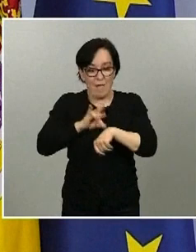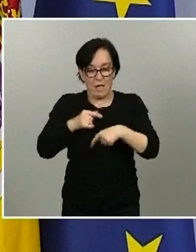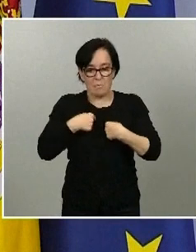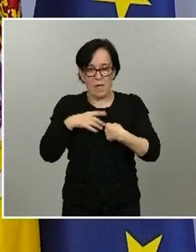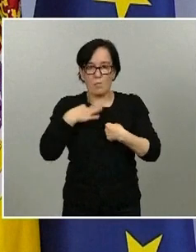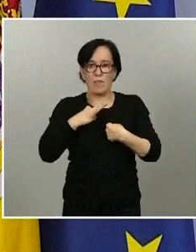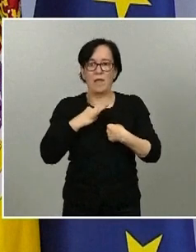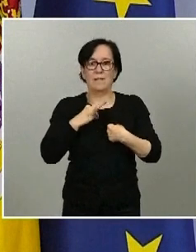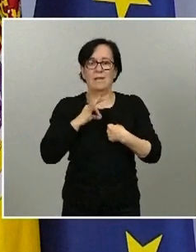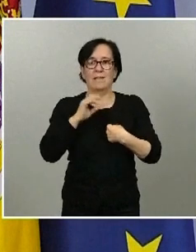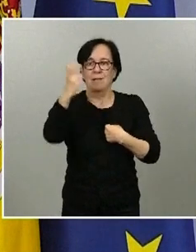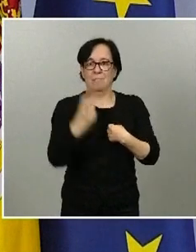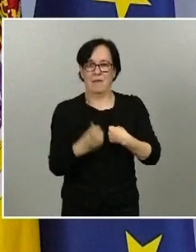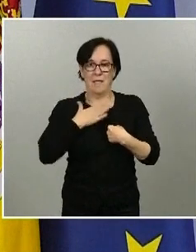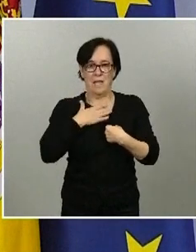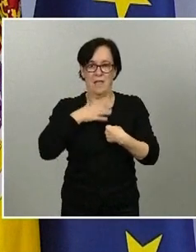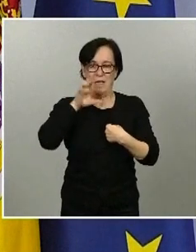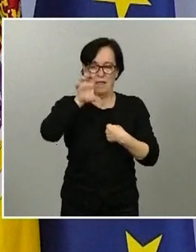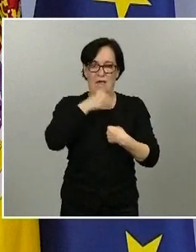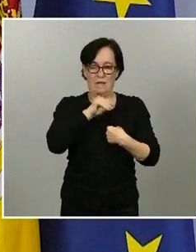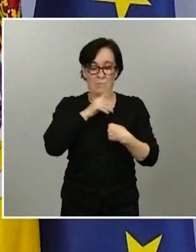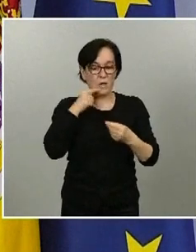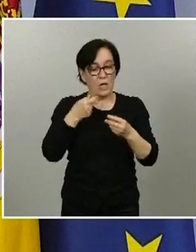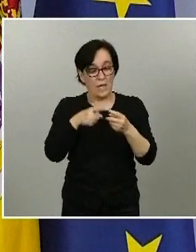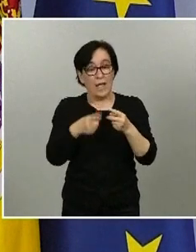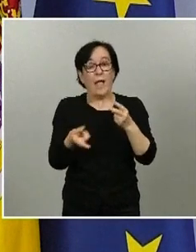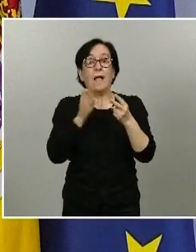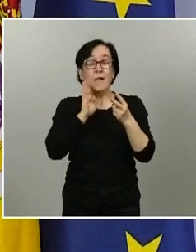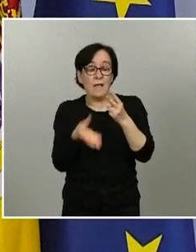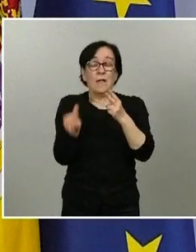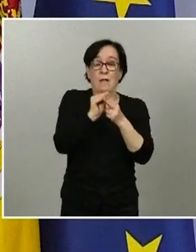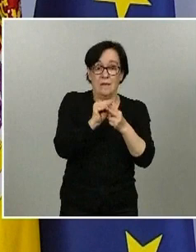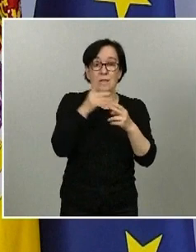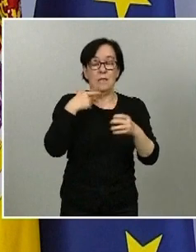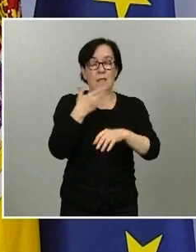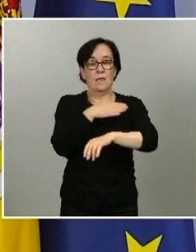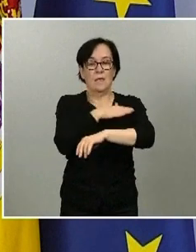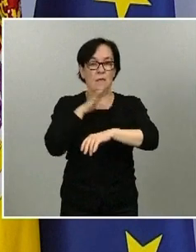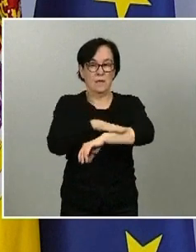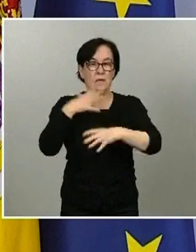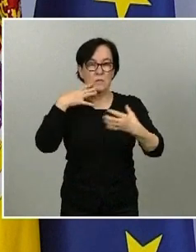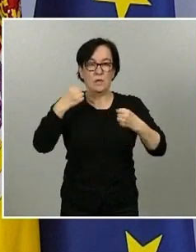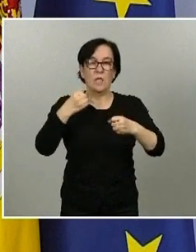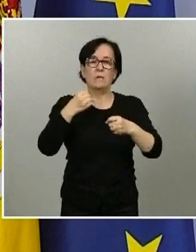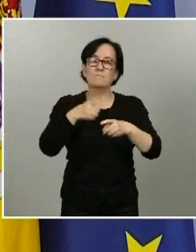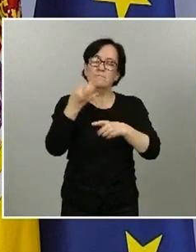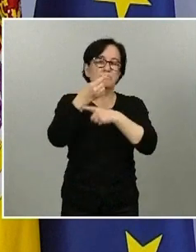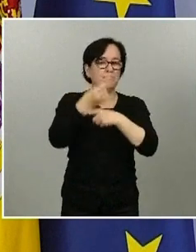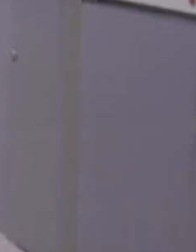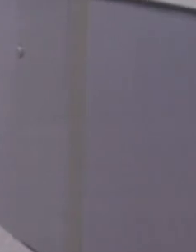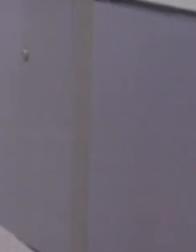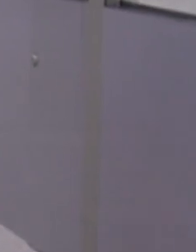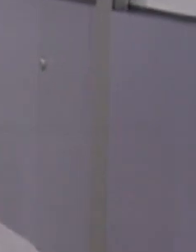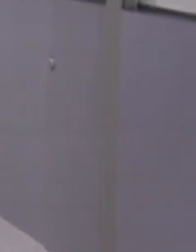ministero della salute che impone una quarantina di 14 giorni a coloro che entrano nel nostro paese che entri nel nostro